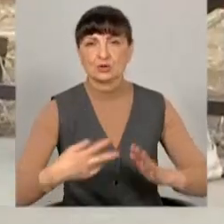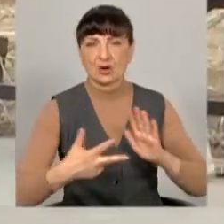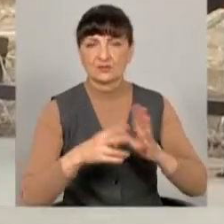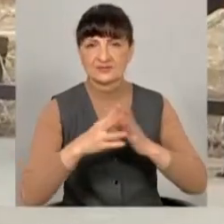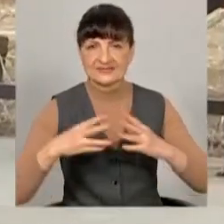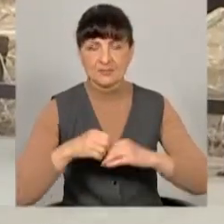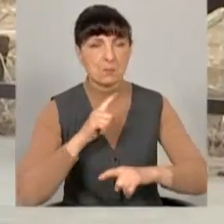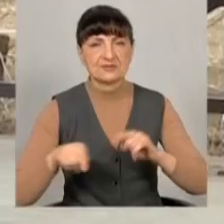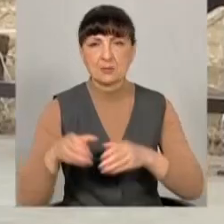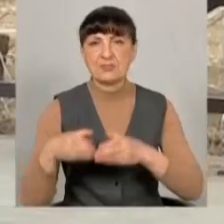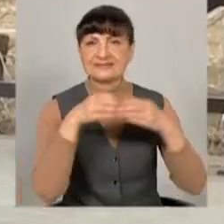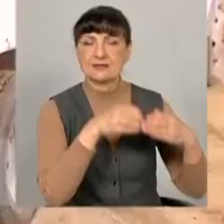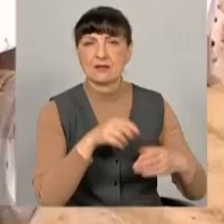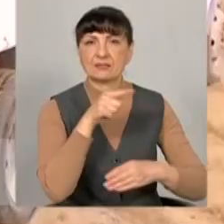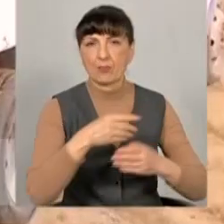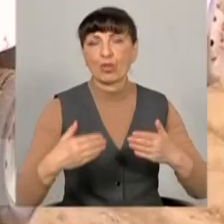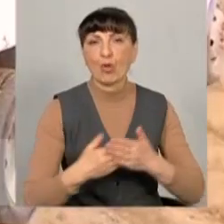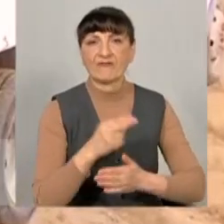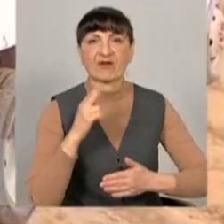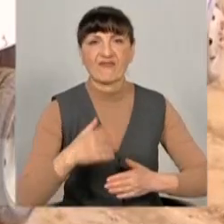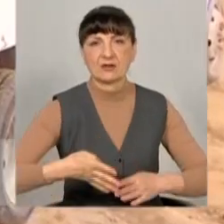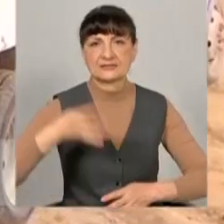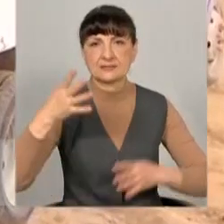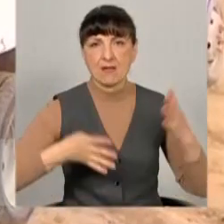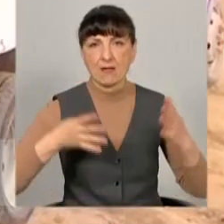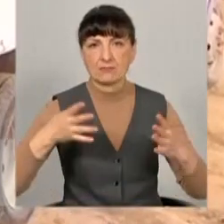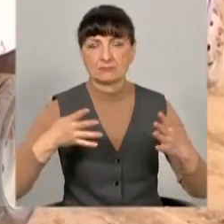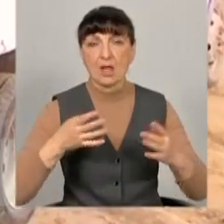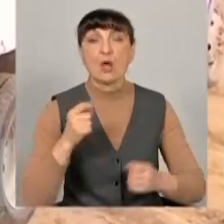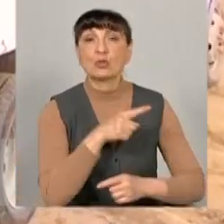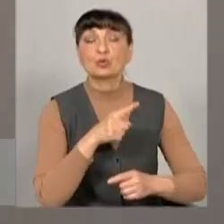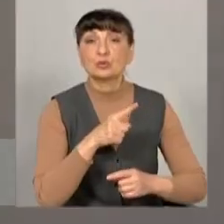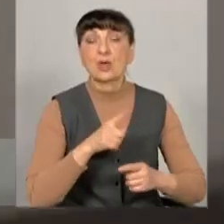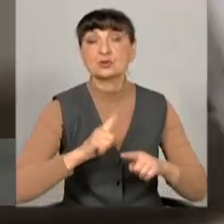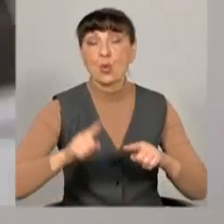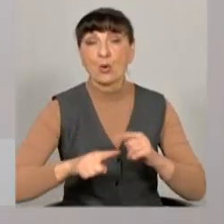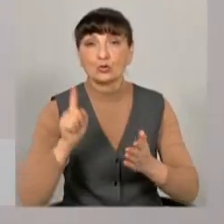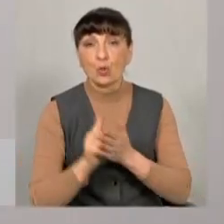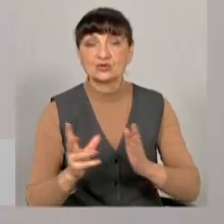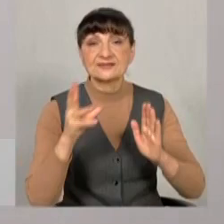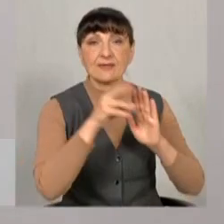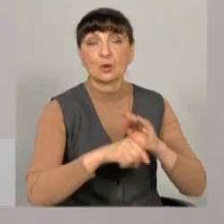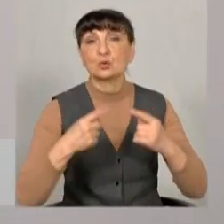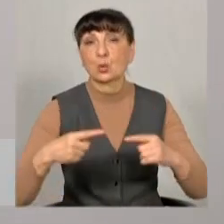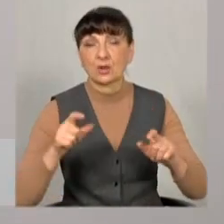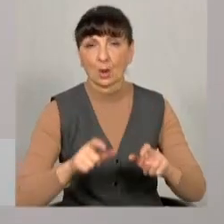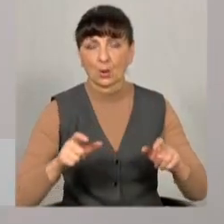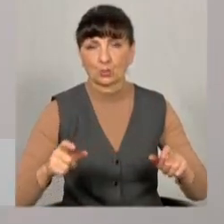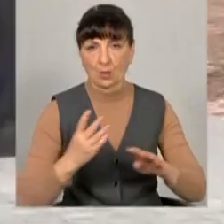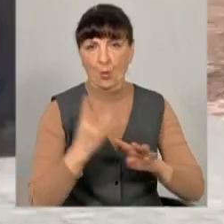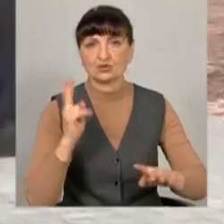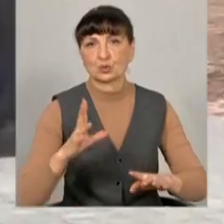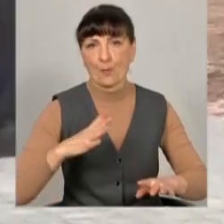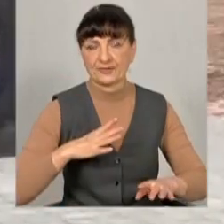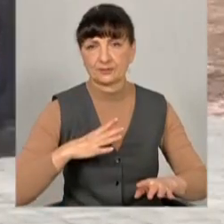семей экстренно переселили в квартиры новой многоэтажки. Но, как выяснилось, туда со дня на день должны были заехать другие льготники.